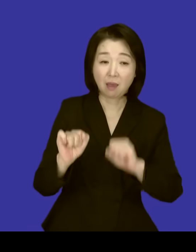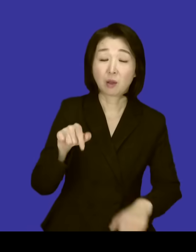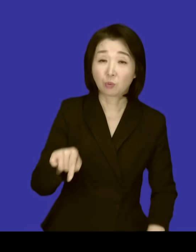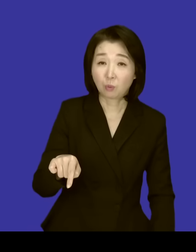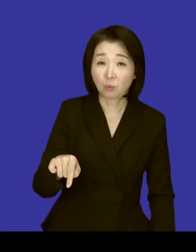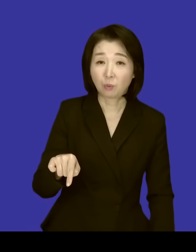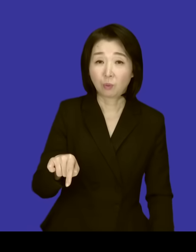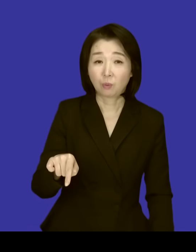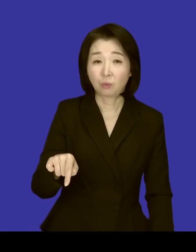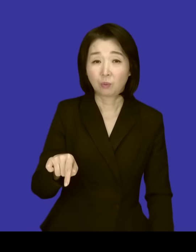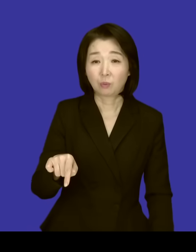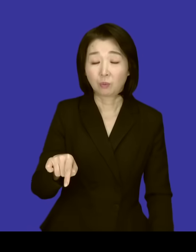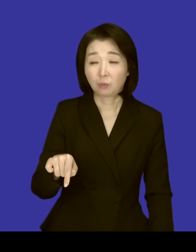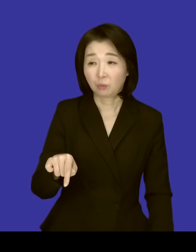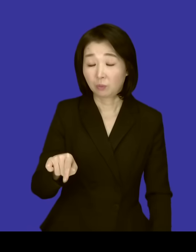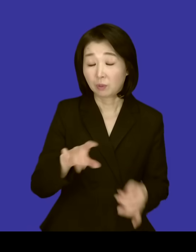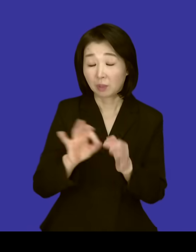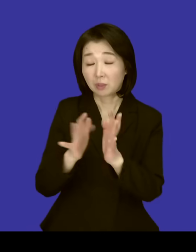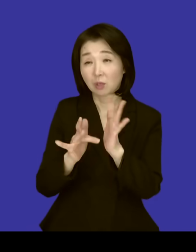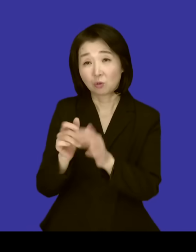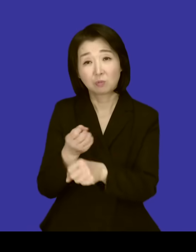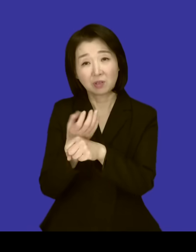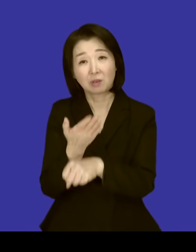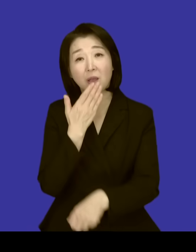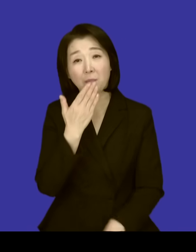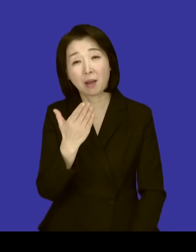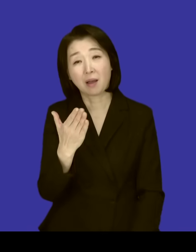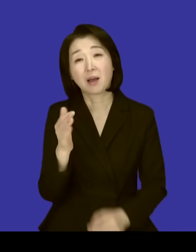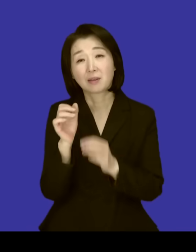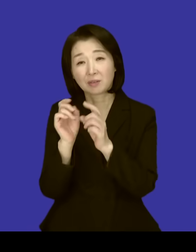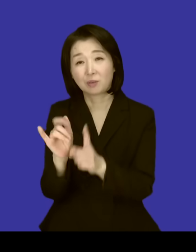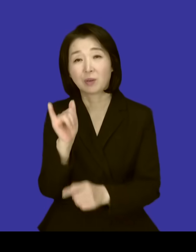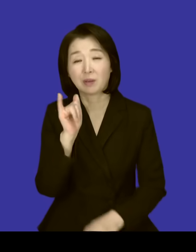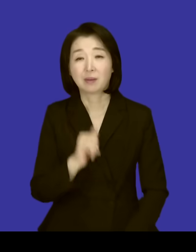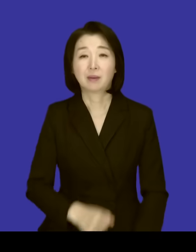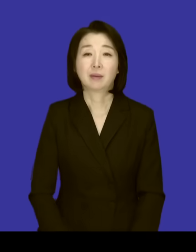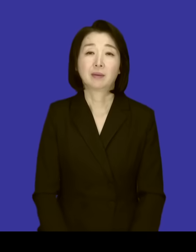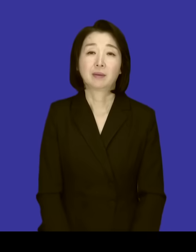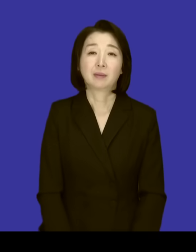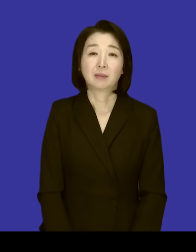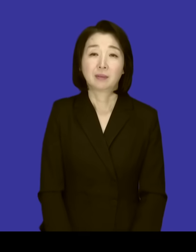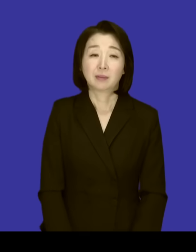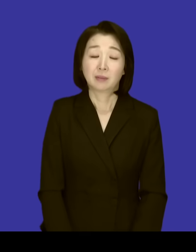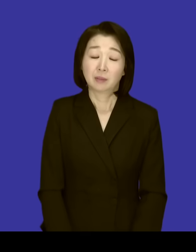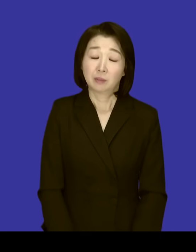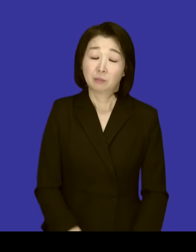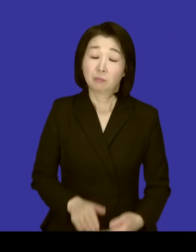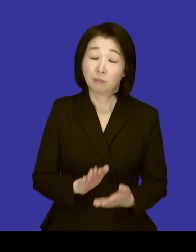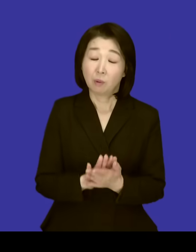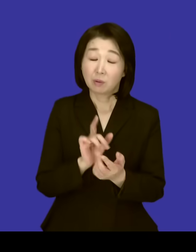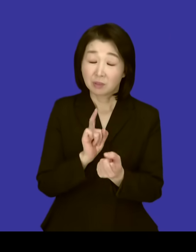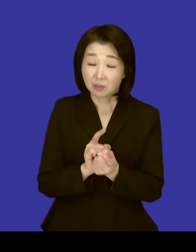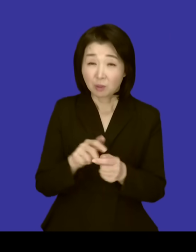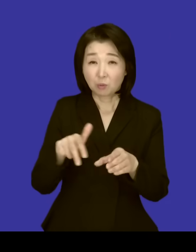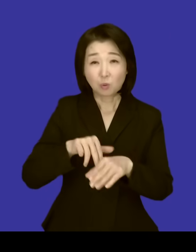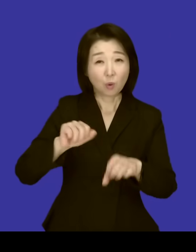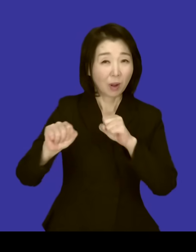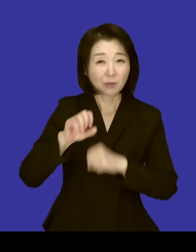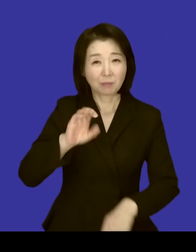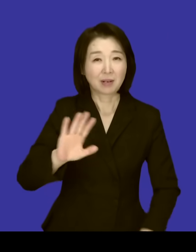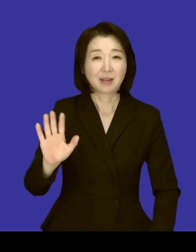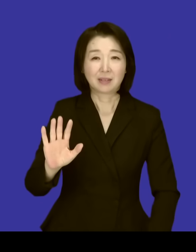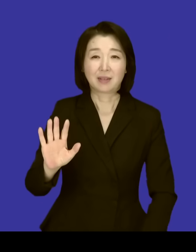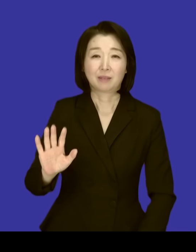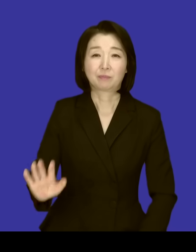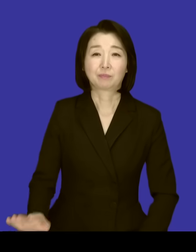걸 통해서 또 예수님을 전할 수 있는 그런 기회들이 생기더라고요. 그리고 직접적으로 뭐 종교 활동을 한다 그런 얘기는 아니고